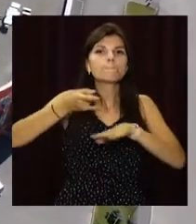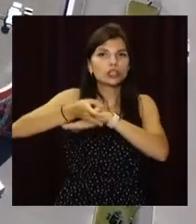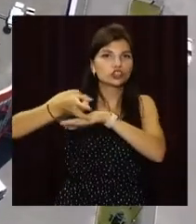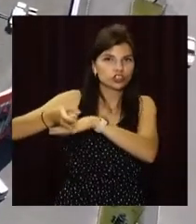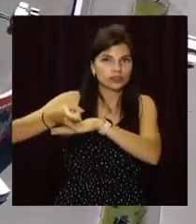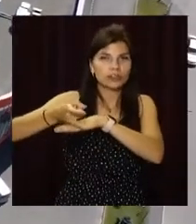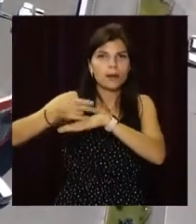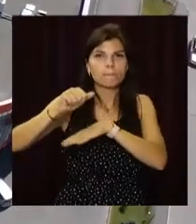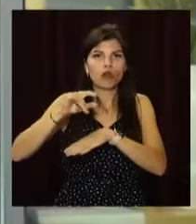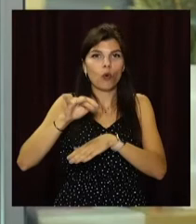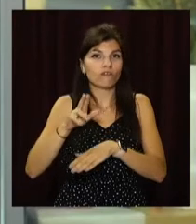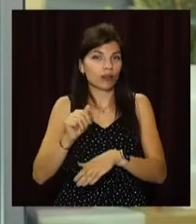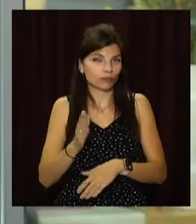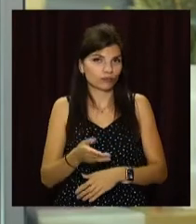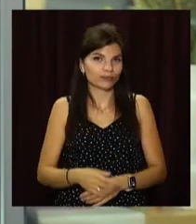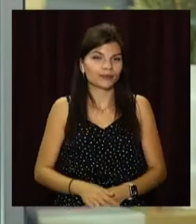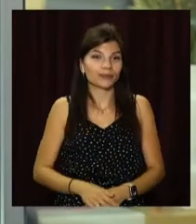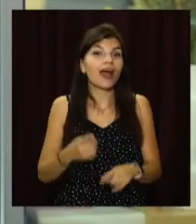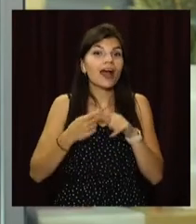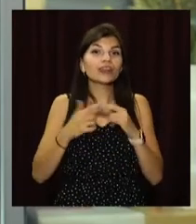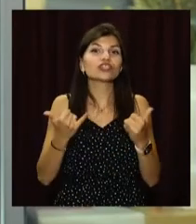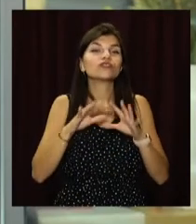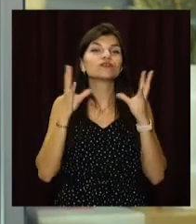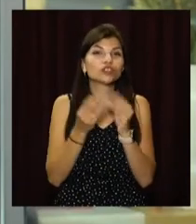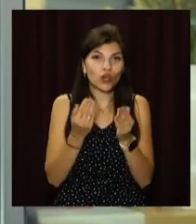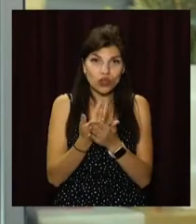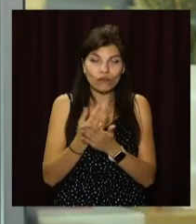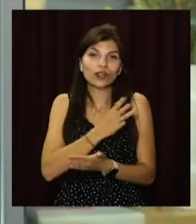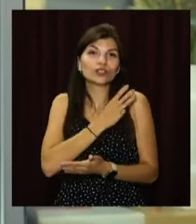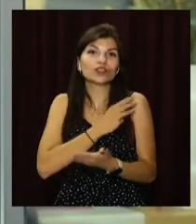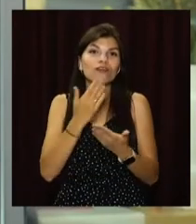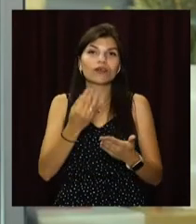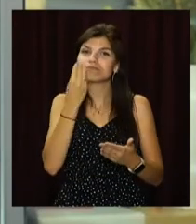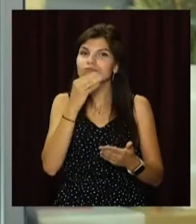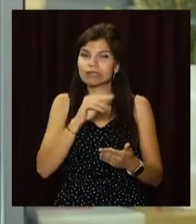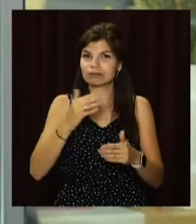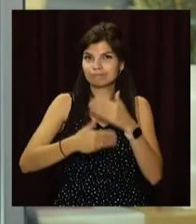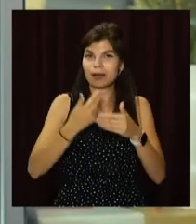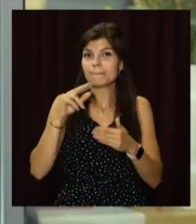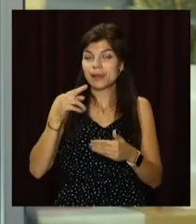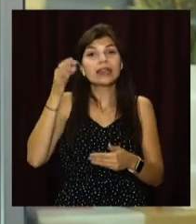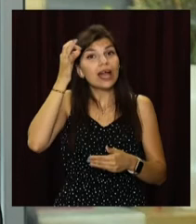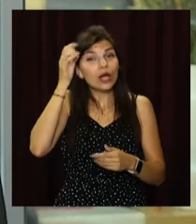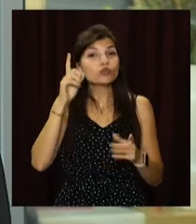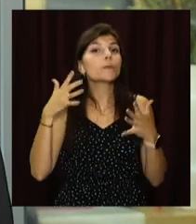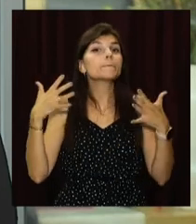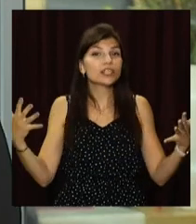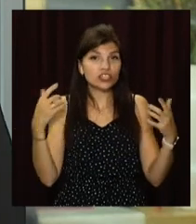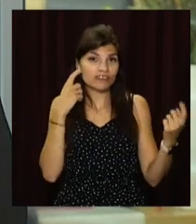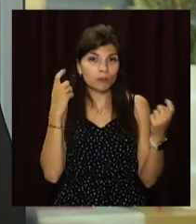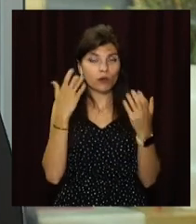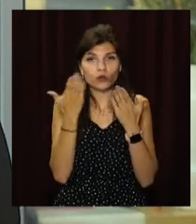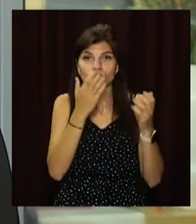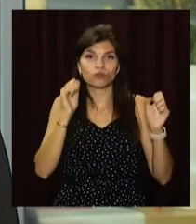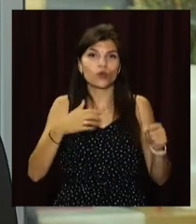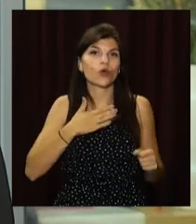«Відкритий». А це були всі новини на цю годину. Бажаю вам продуктивної п'ятниці. І нагадую, що більше інформації можна